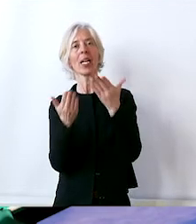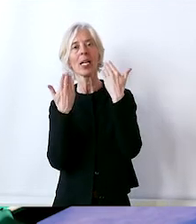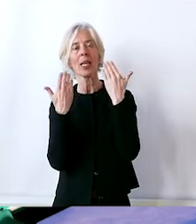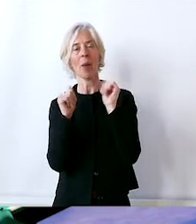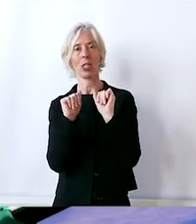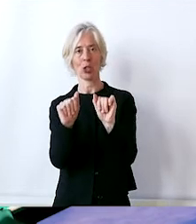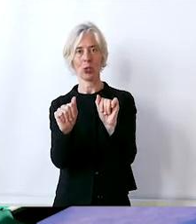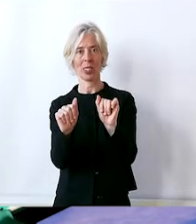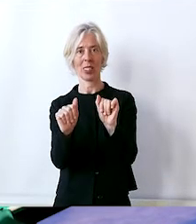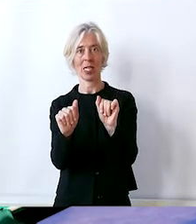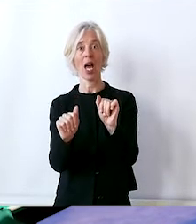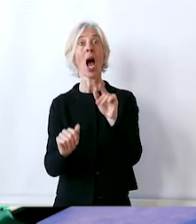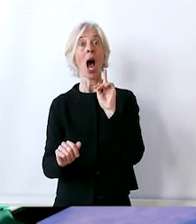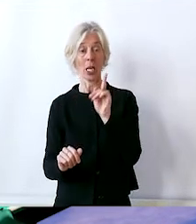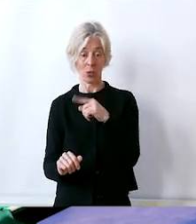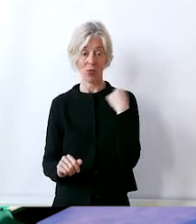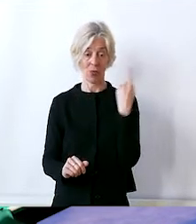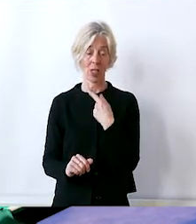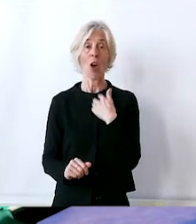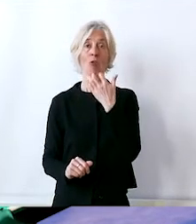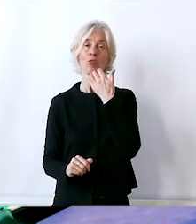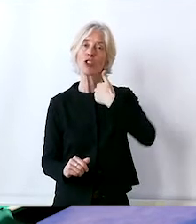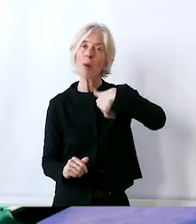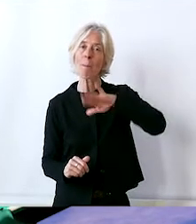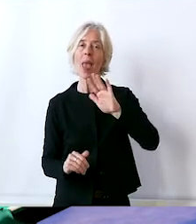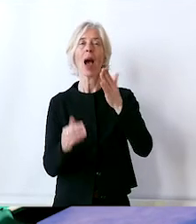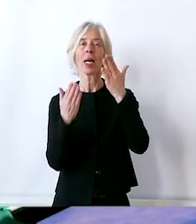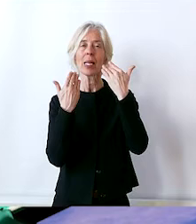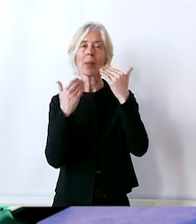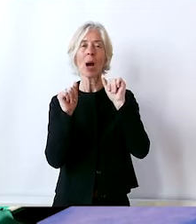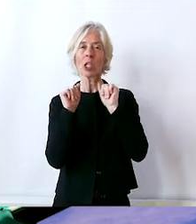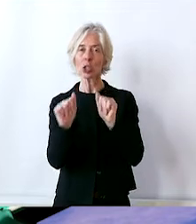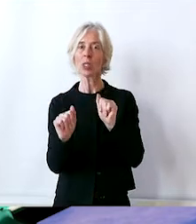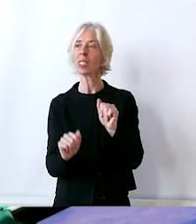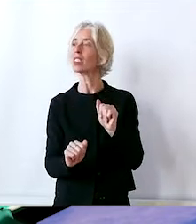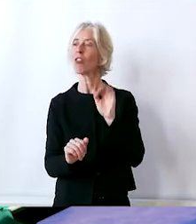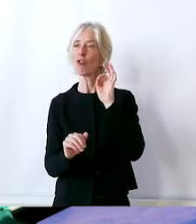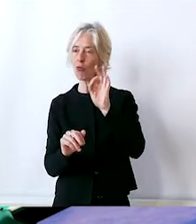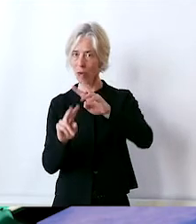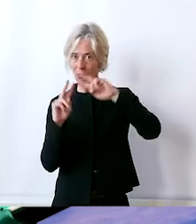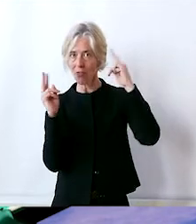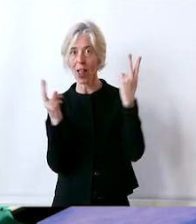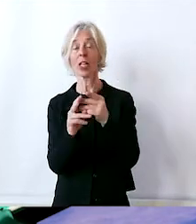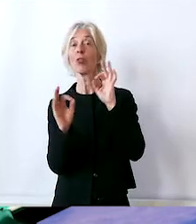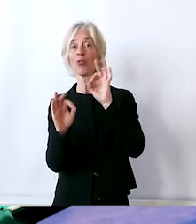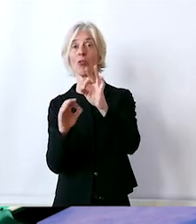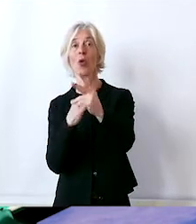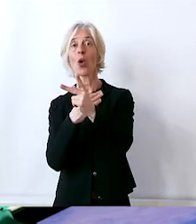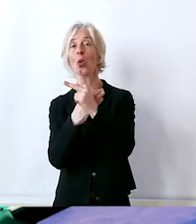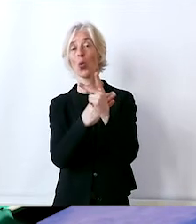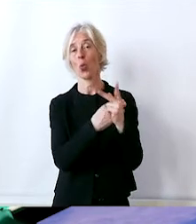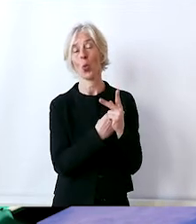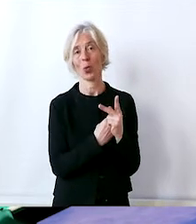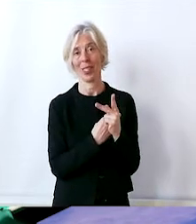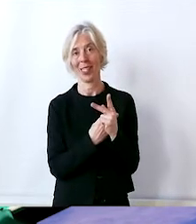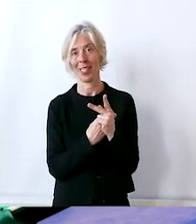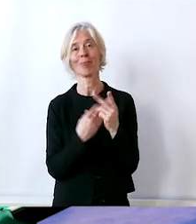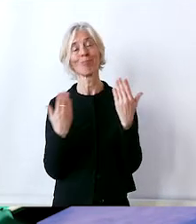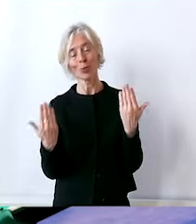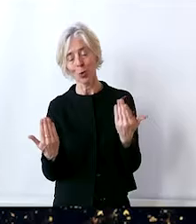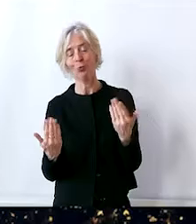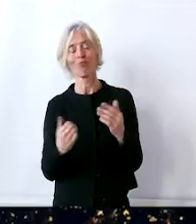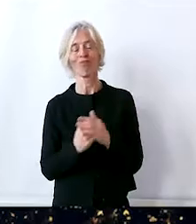wir quasi Nachhaltigkeit und Klimaschutz zum Kunden haben und damit möchte ich auch den